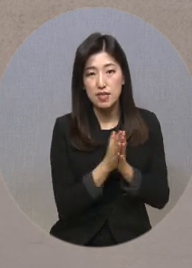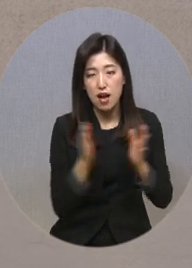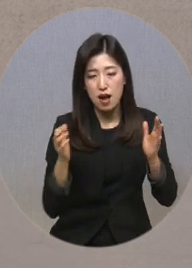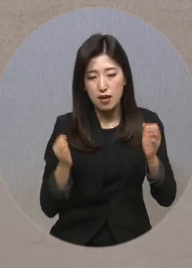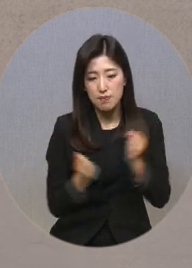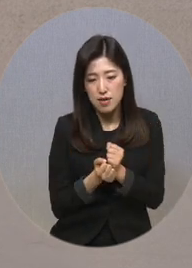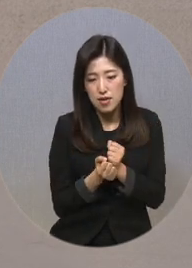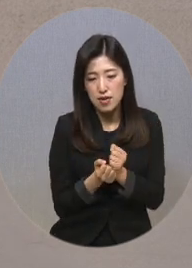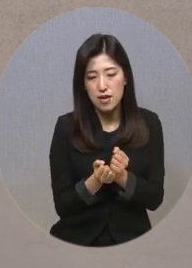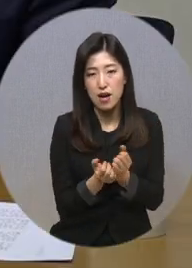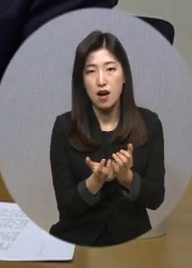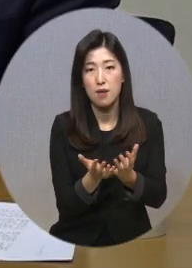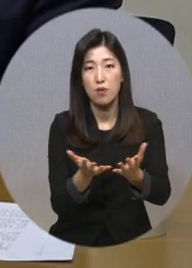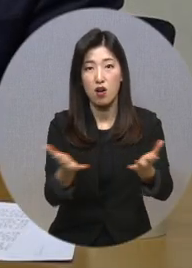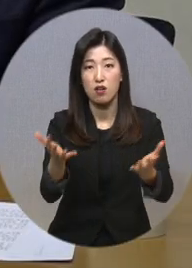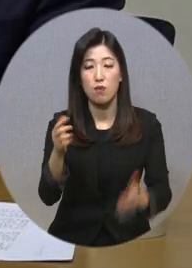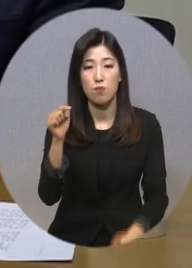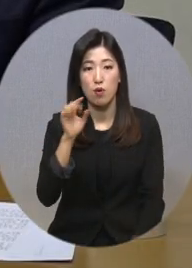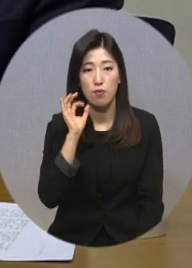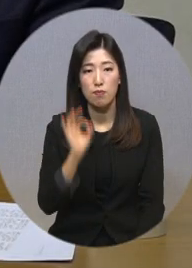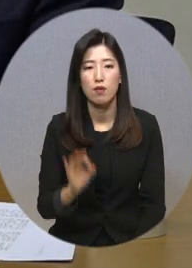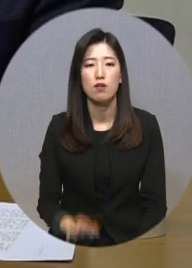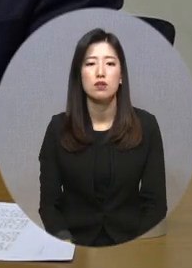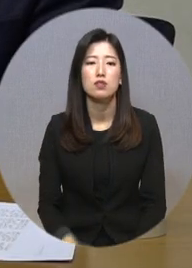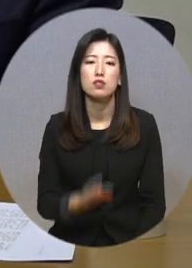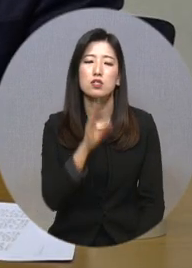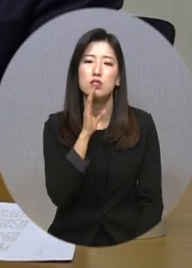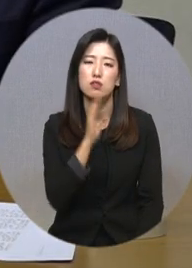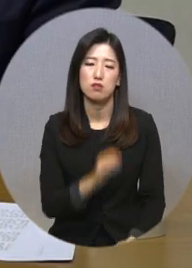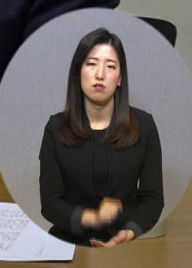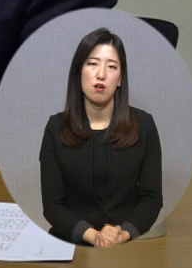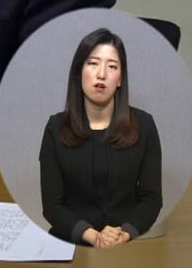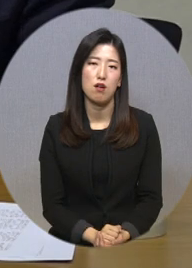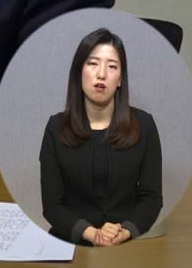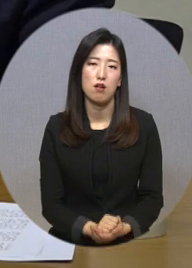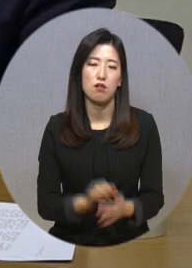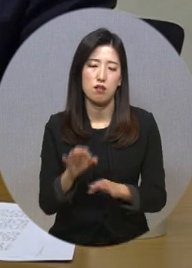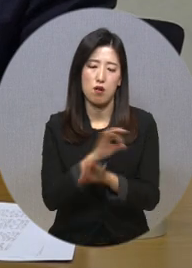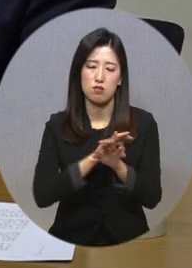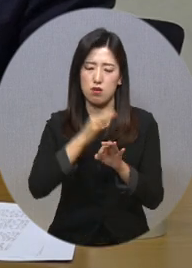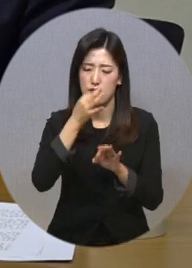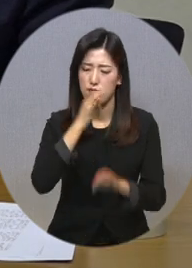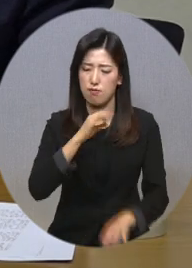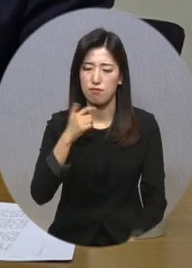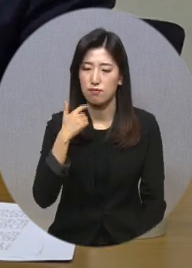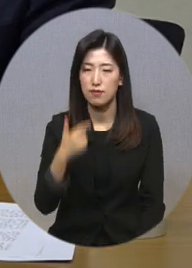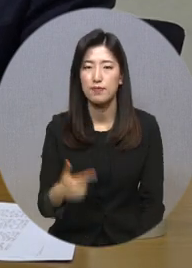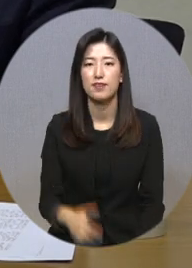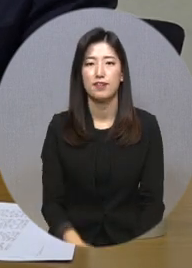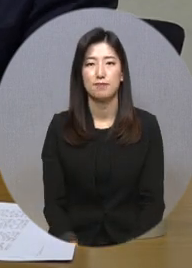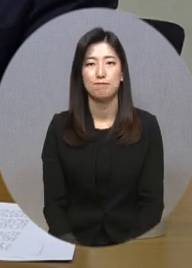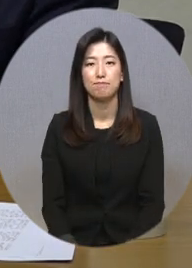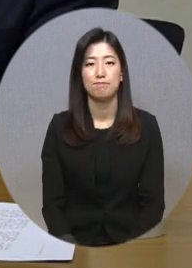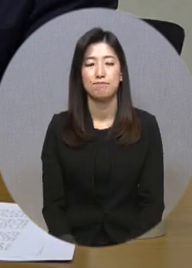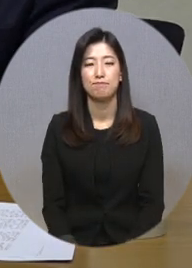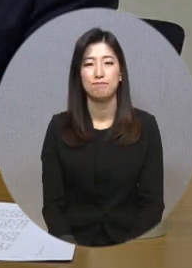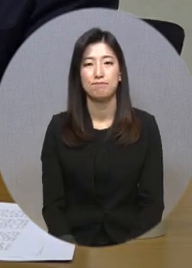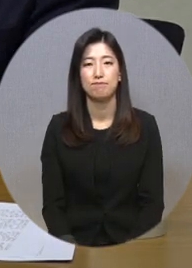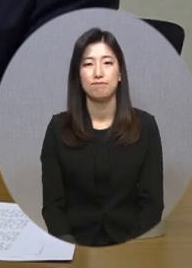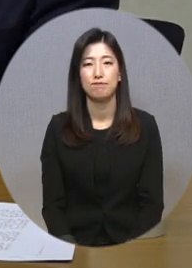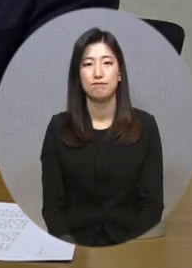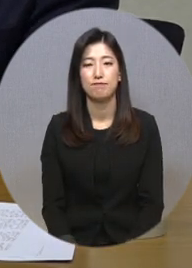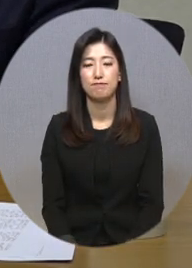효과를 따진다면은 이보다 훨씬 더 경제적 가치가 매겨질 것이라고 저는 판단하고